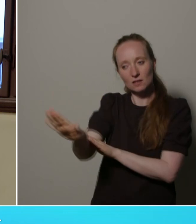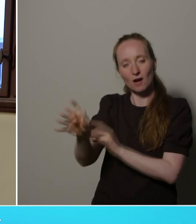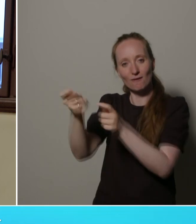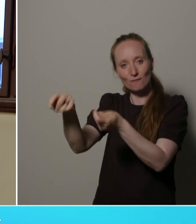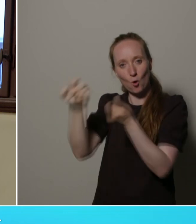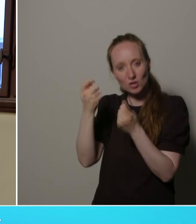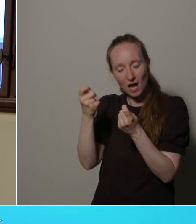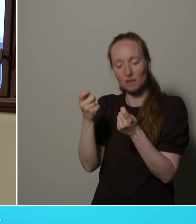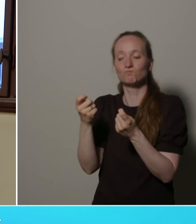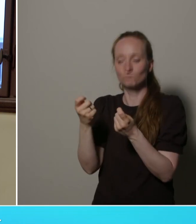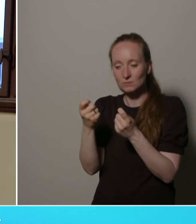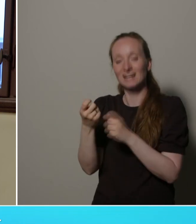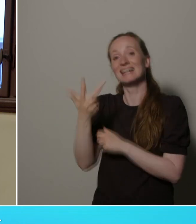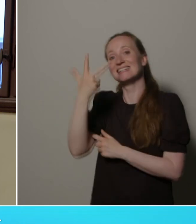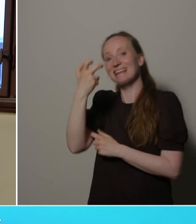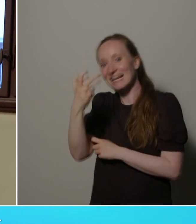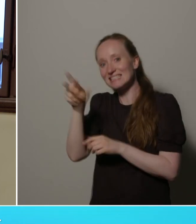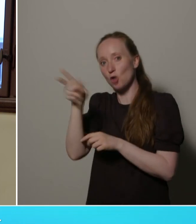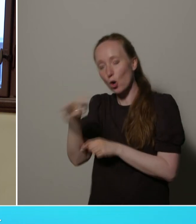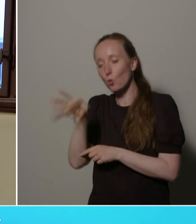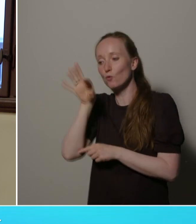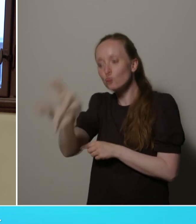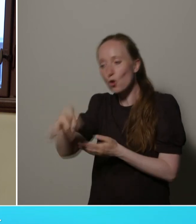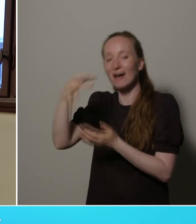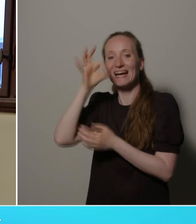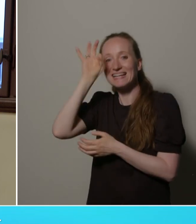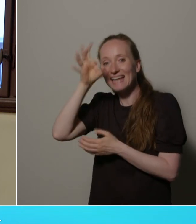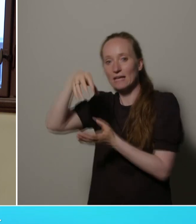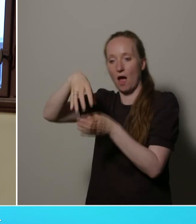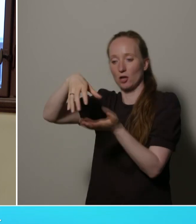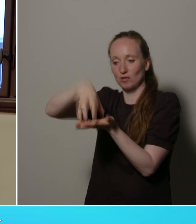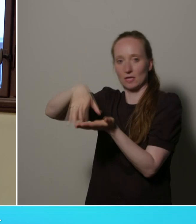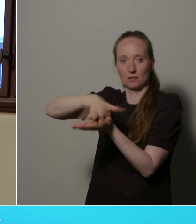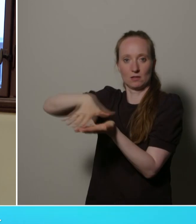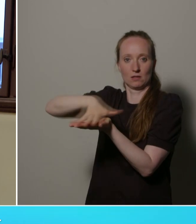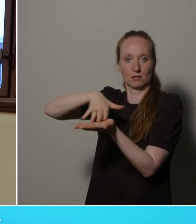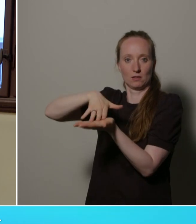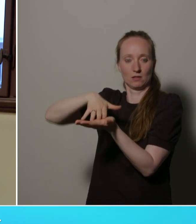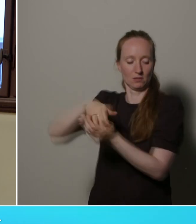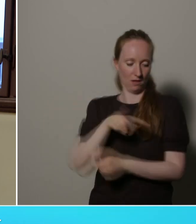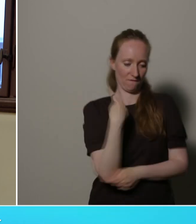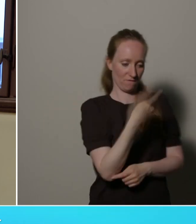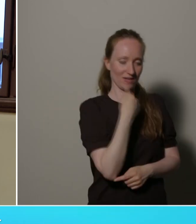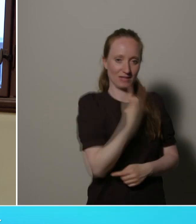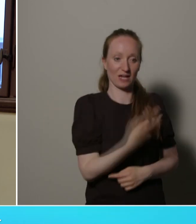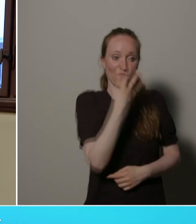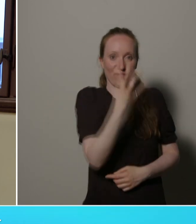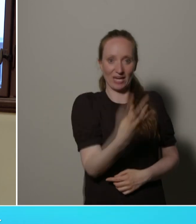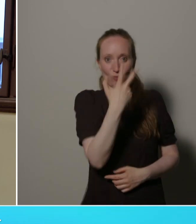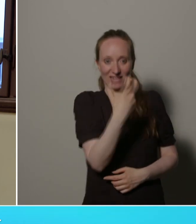sozusagen klar, dass eigentlich unser Vorschlag wirklich allumfassender ist.